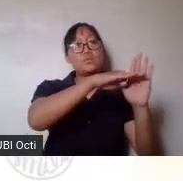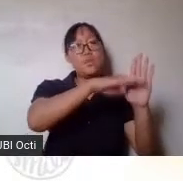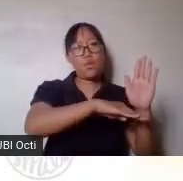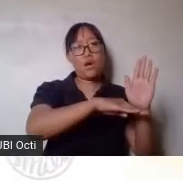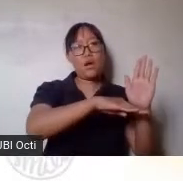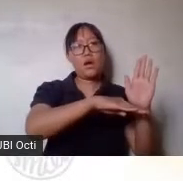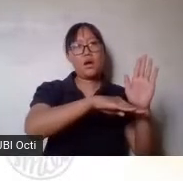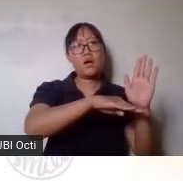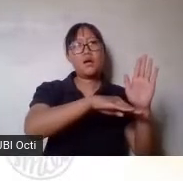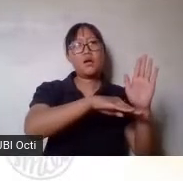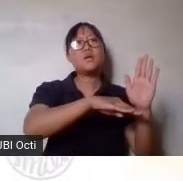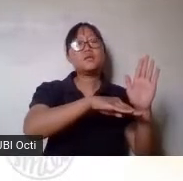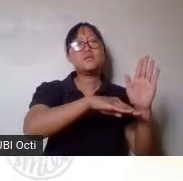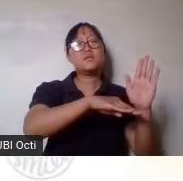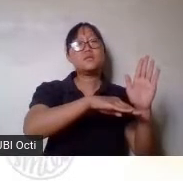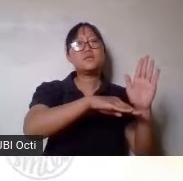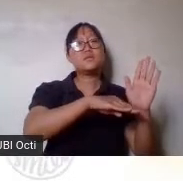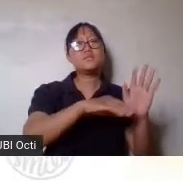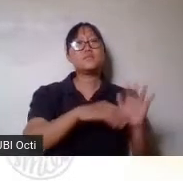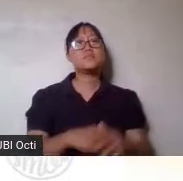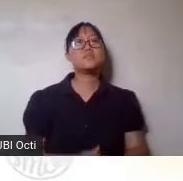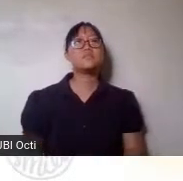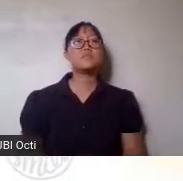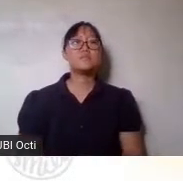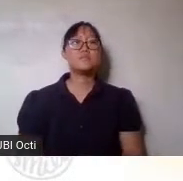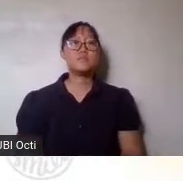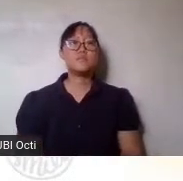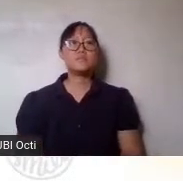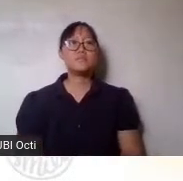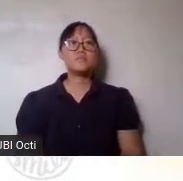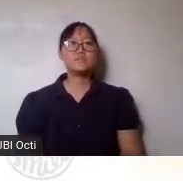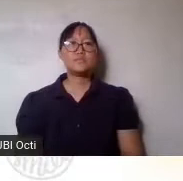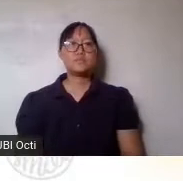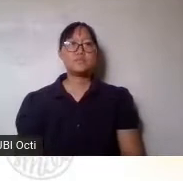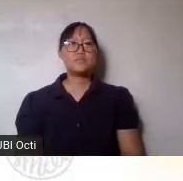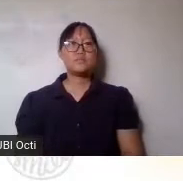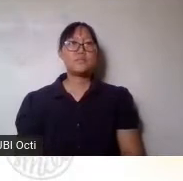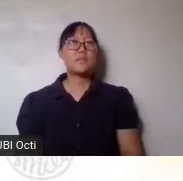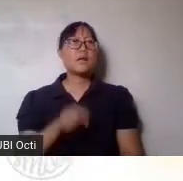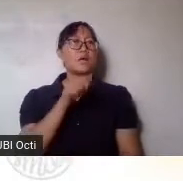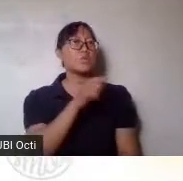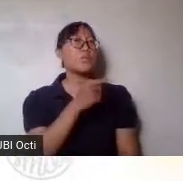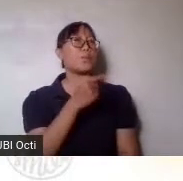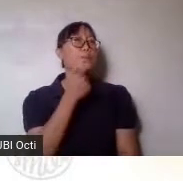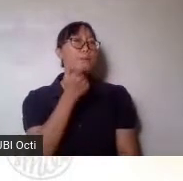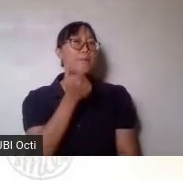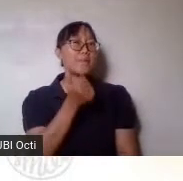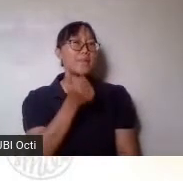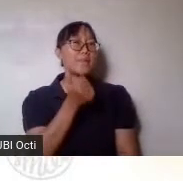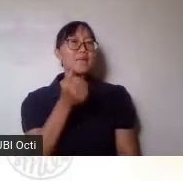IQ. Nah, kita penting mengenali ini ya. Karena nanti IEP yang dibuat untuk